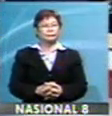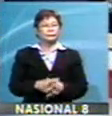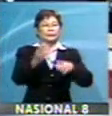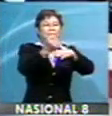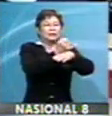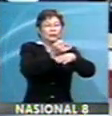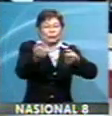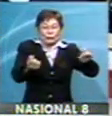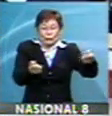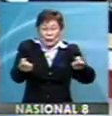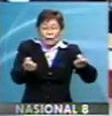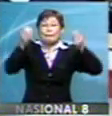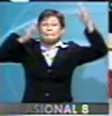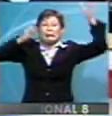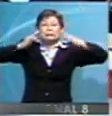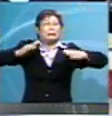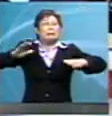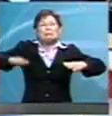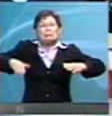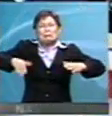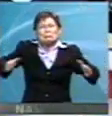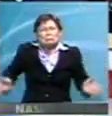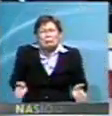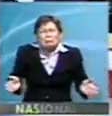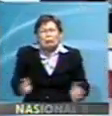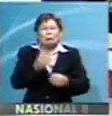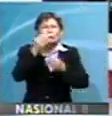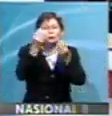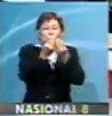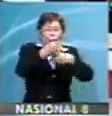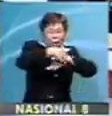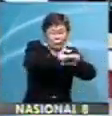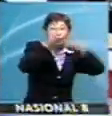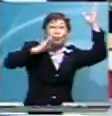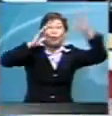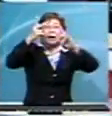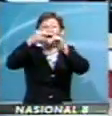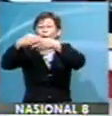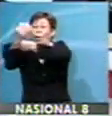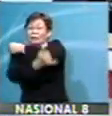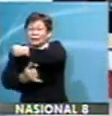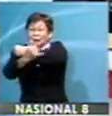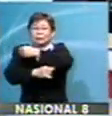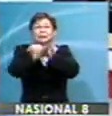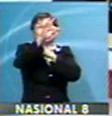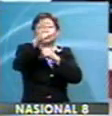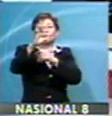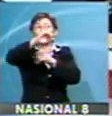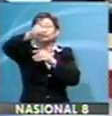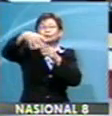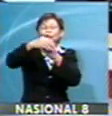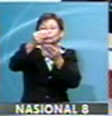industri automotif negara masih tidak memberangsangkan tahun lalu jumlah eksport kenderaan tempatan ke luar negara adalah rm900